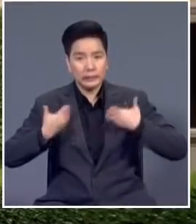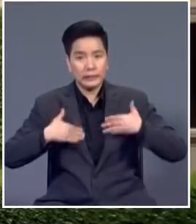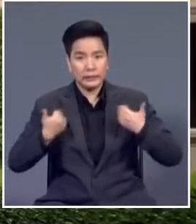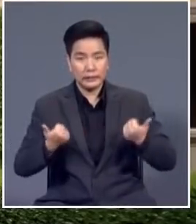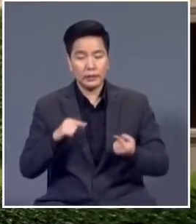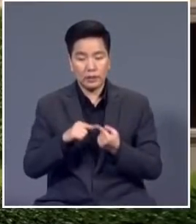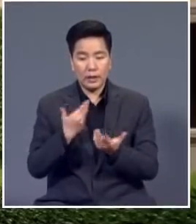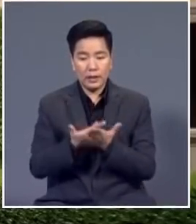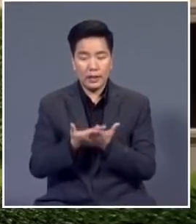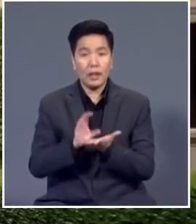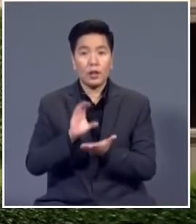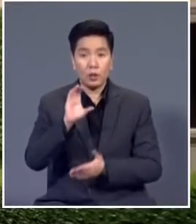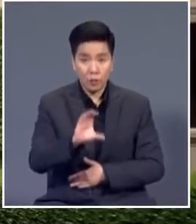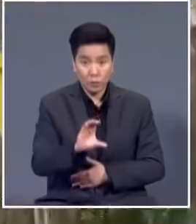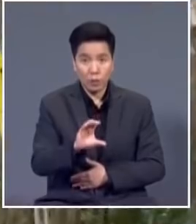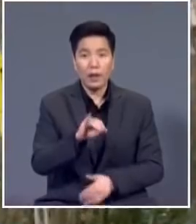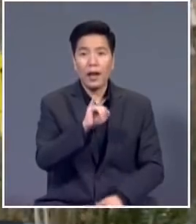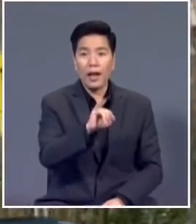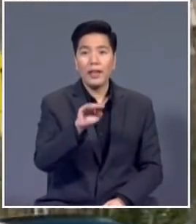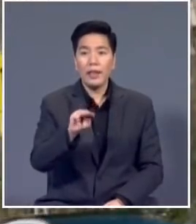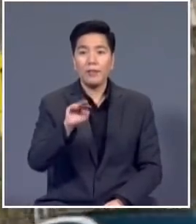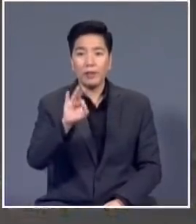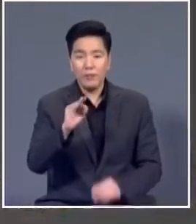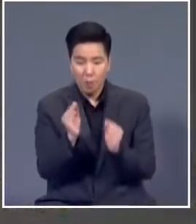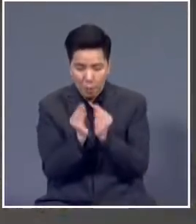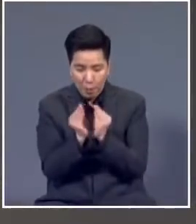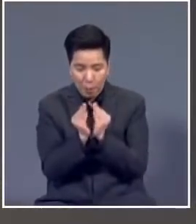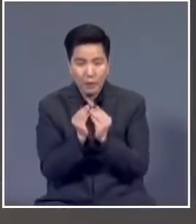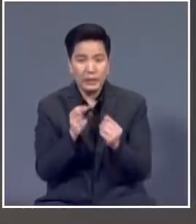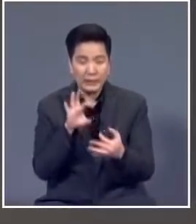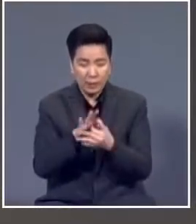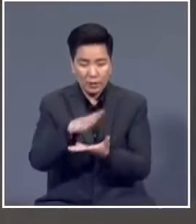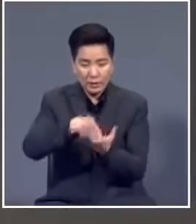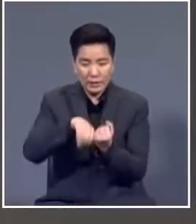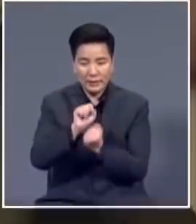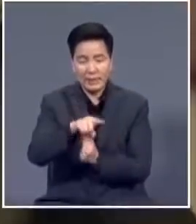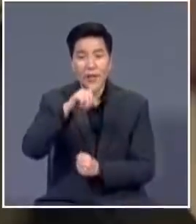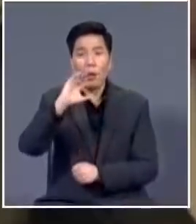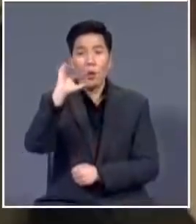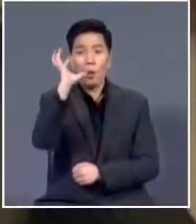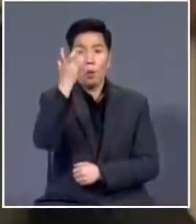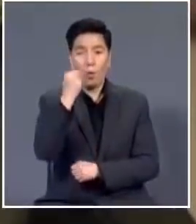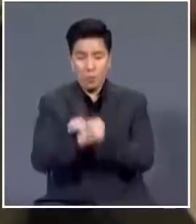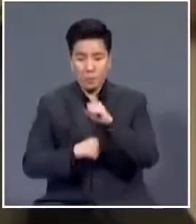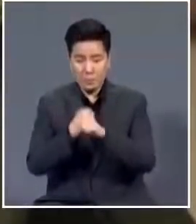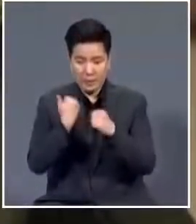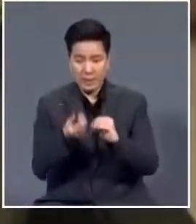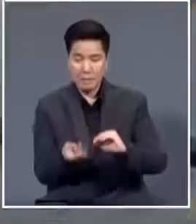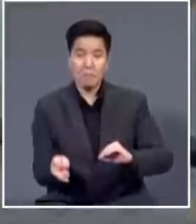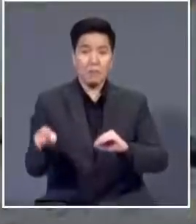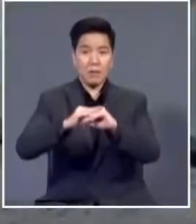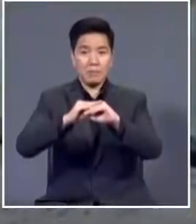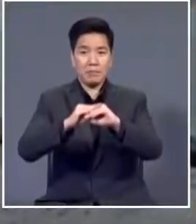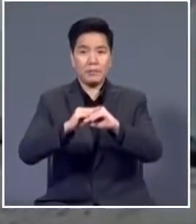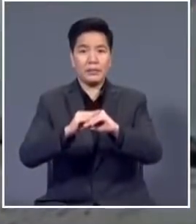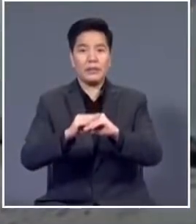กองทุนการเงินระหว่างประเทศ IMF ปรับเพิ่มตัวเลขคาดการณ์การขยายตัวของเศรษฐกิจโลกในปีนี้และปีหน้าเป็น